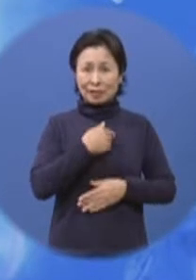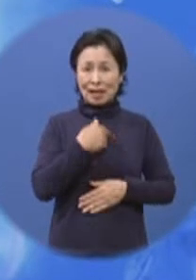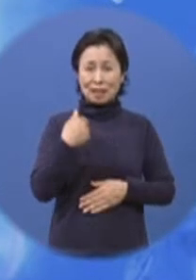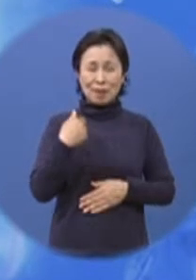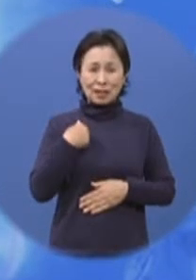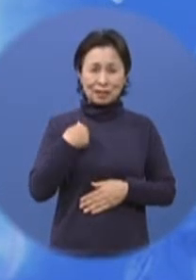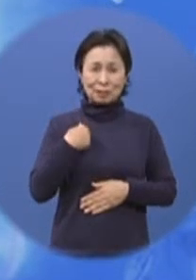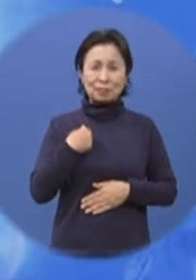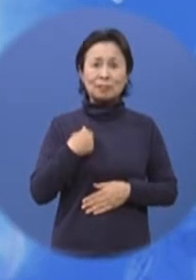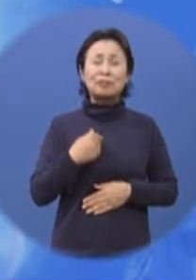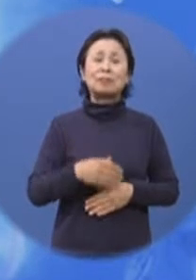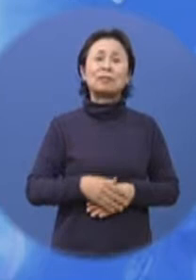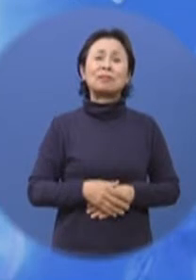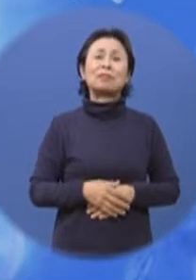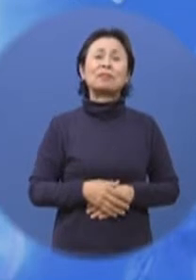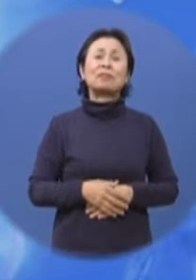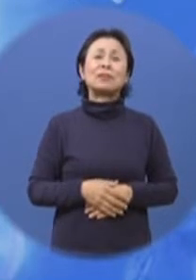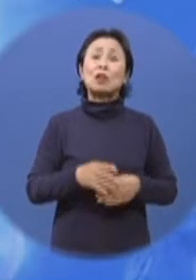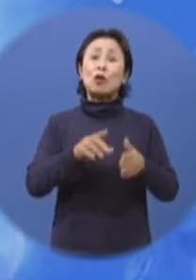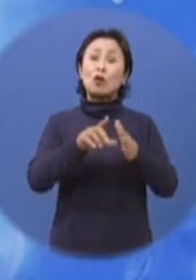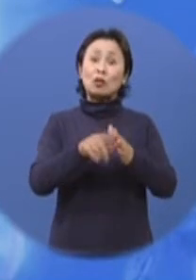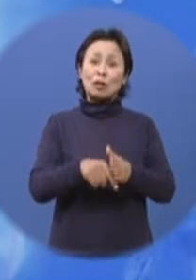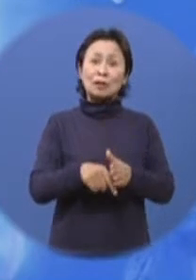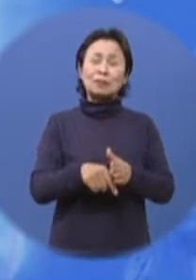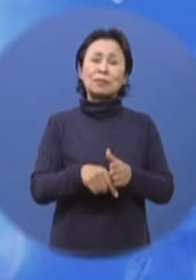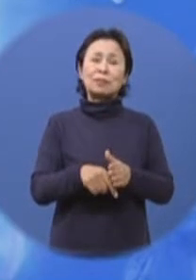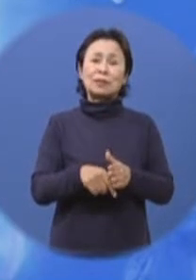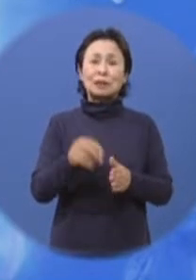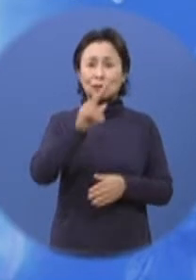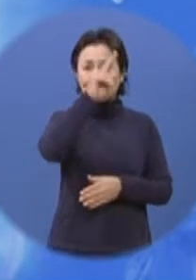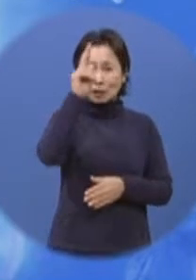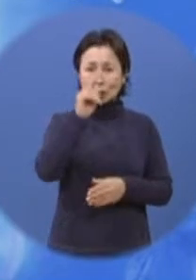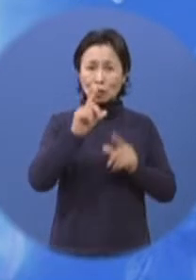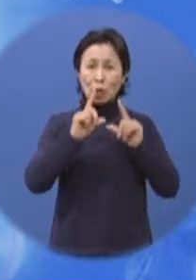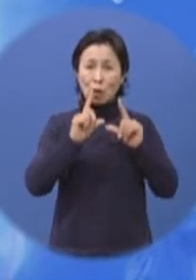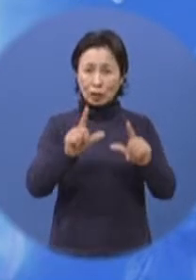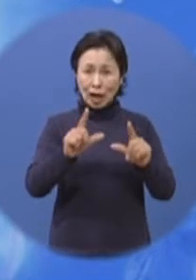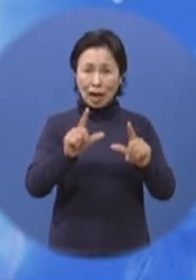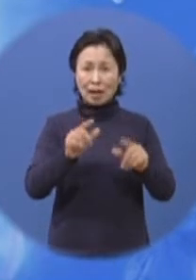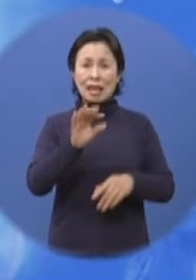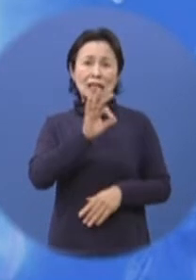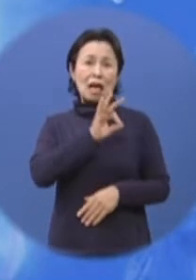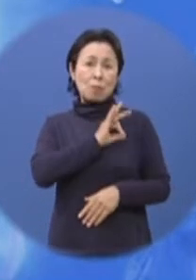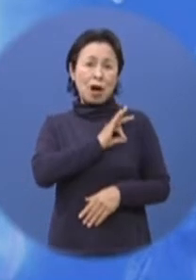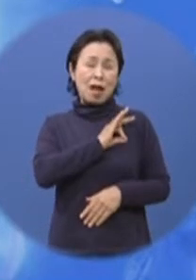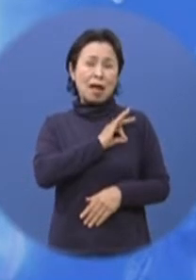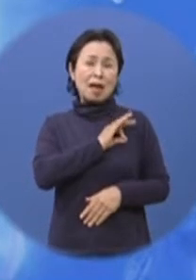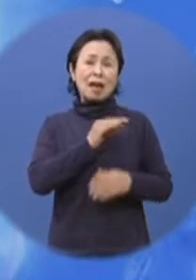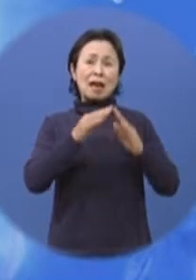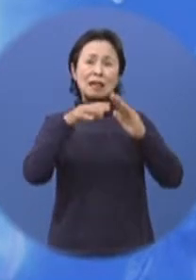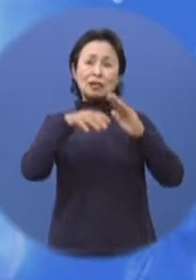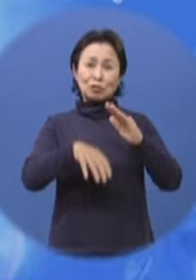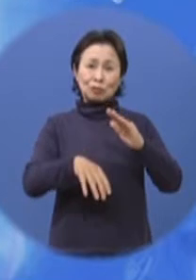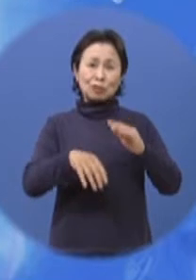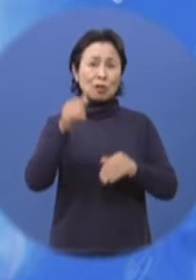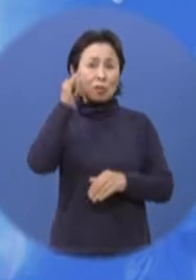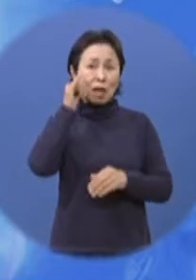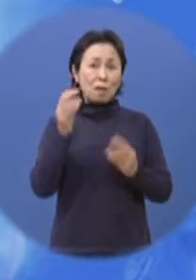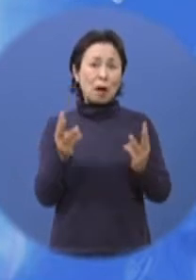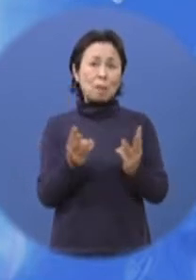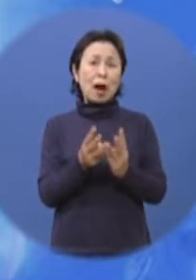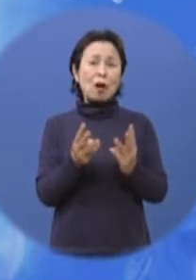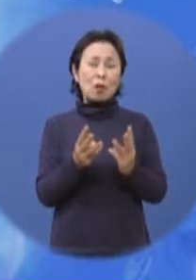応募いただけます応募の際はクイズの答えお名前住所電話番号